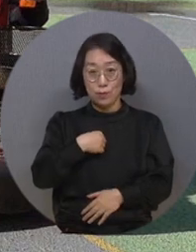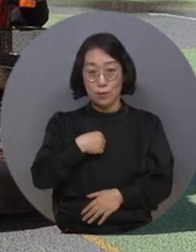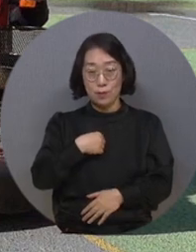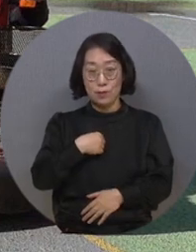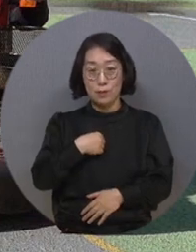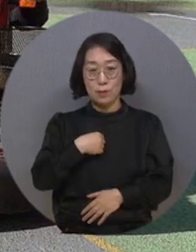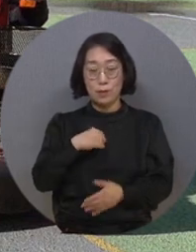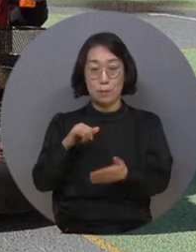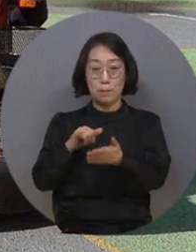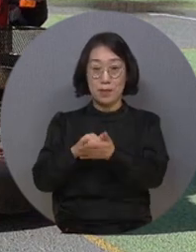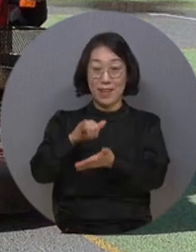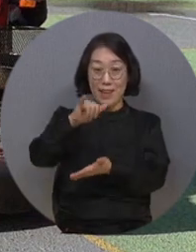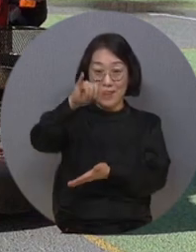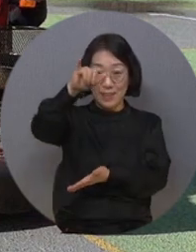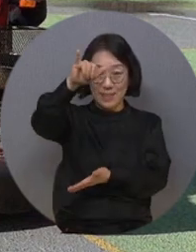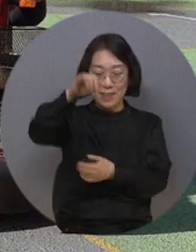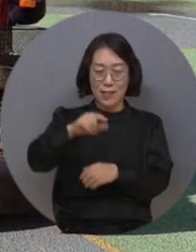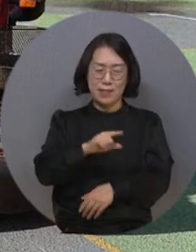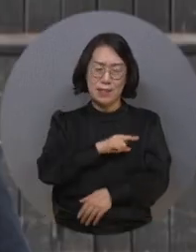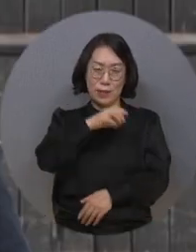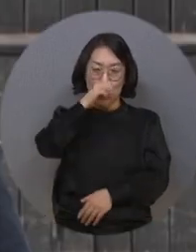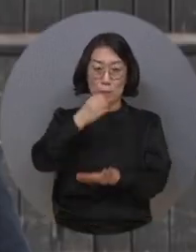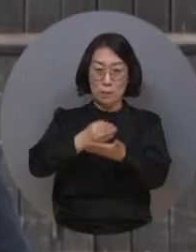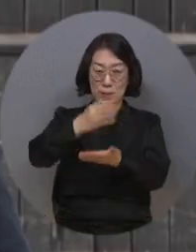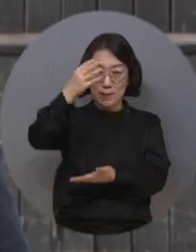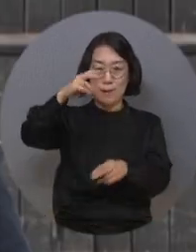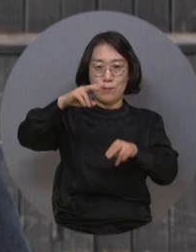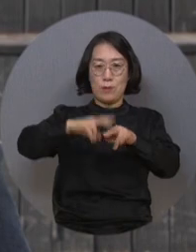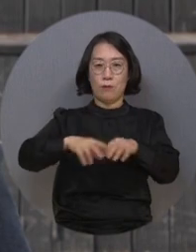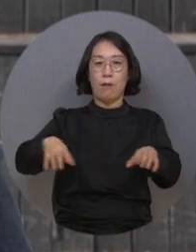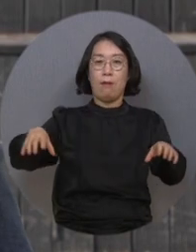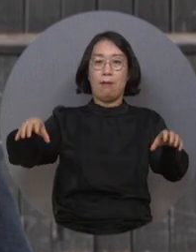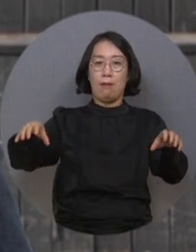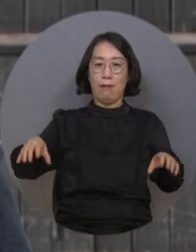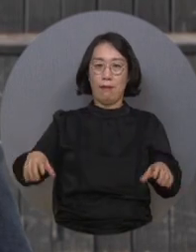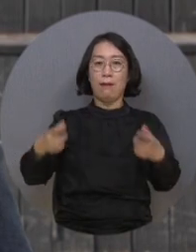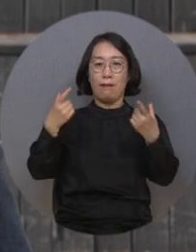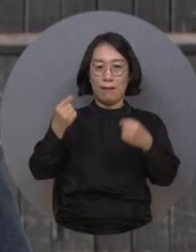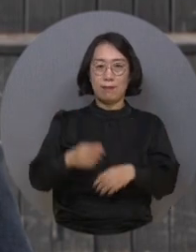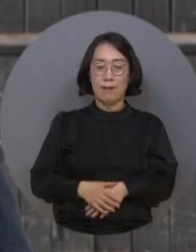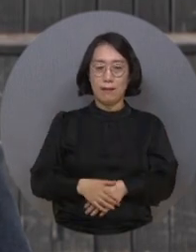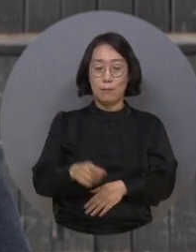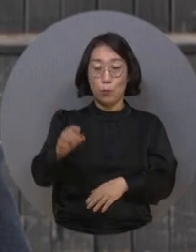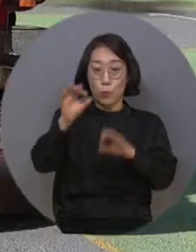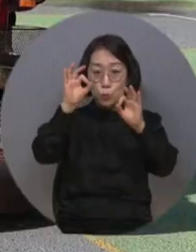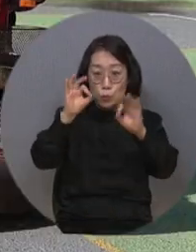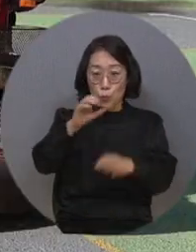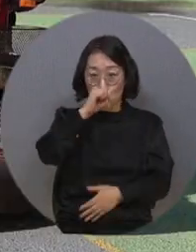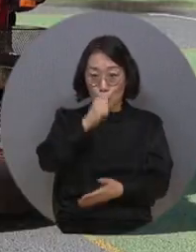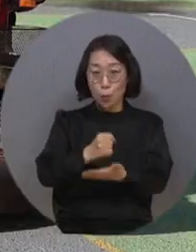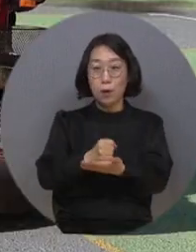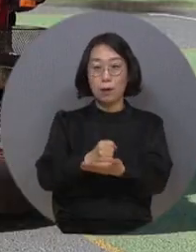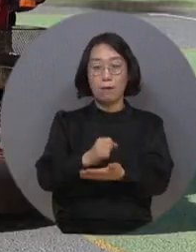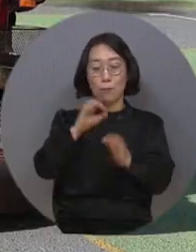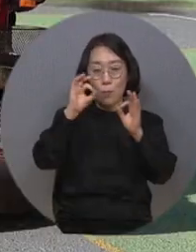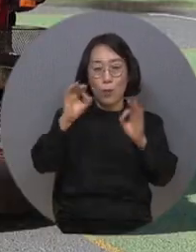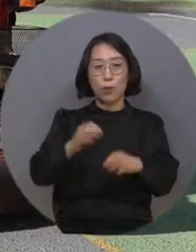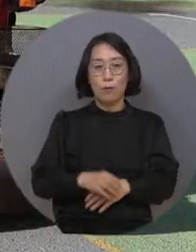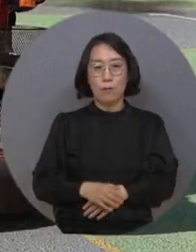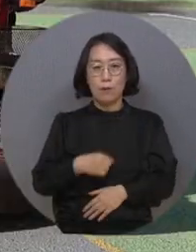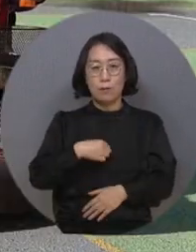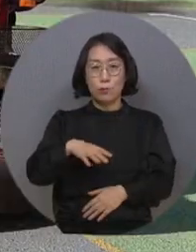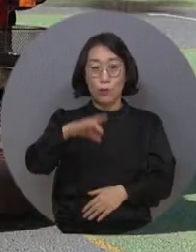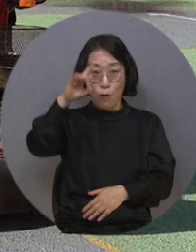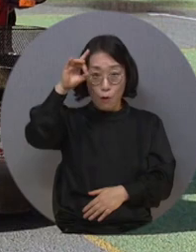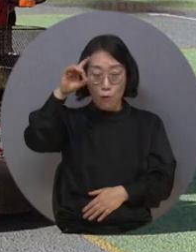그 퍼스트 클래스 탄 것 같아. 아 그래. 와 이거 헬차가 좀 좋아 보이네. 네? 그래서 제가 요거를 딱 진짜